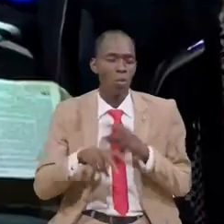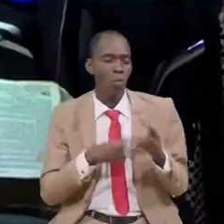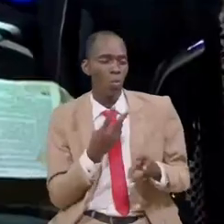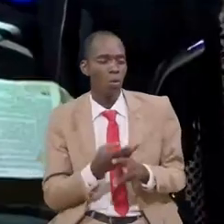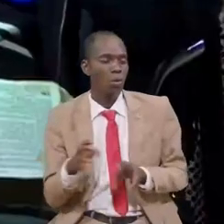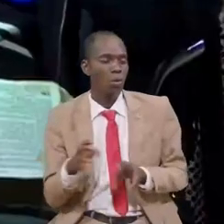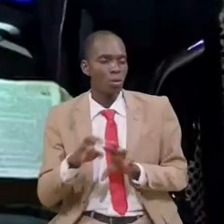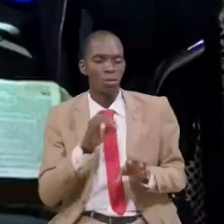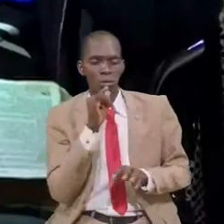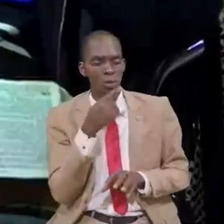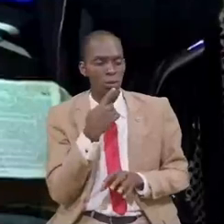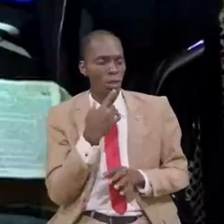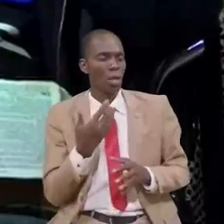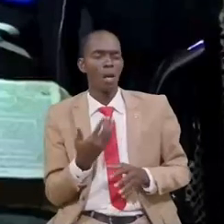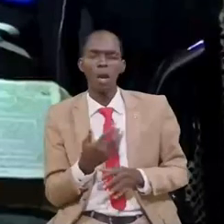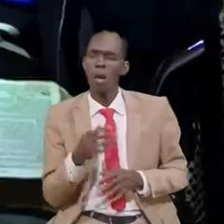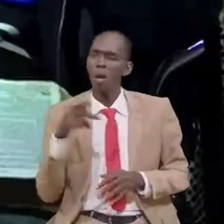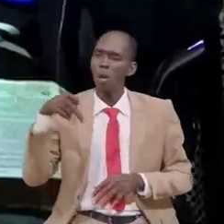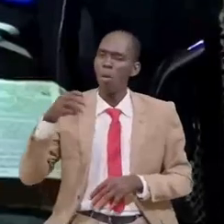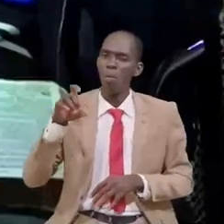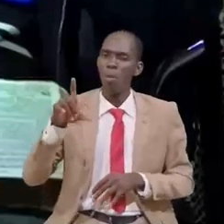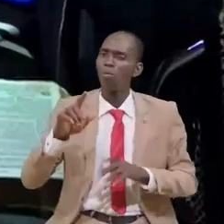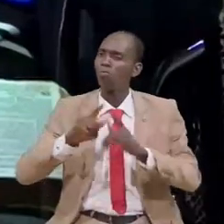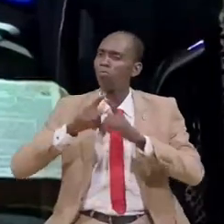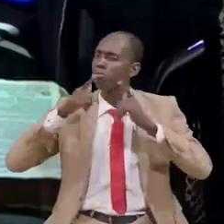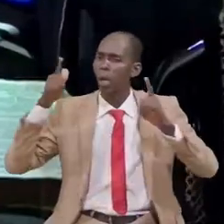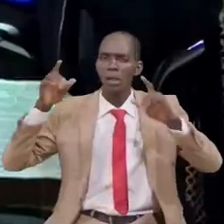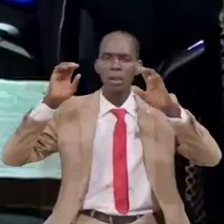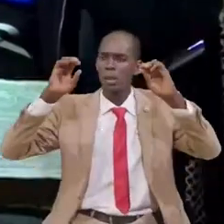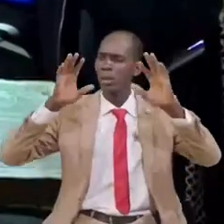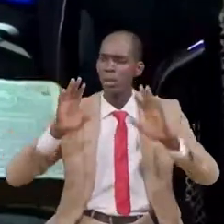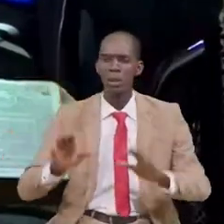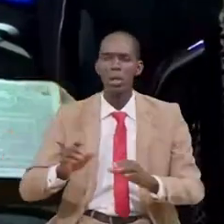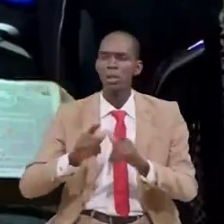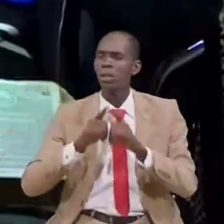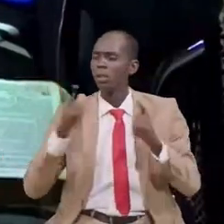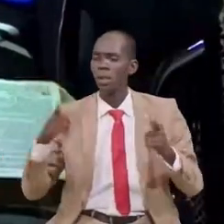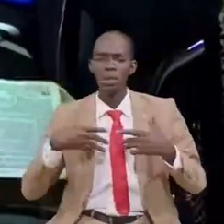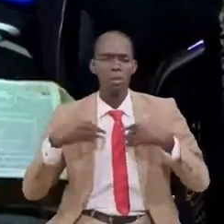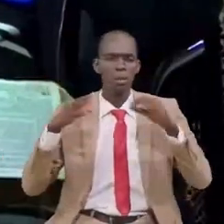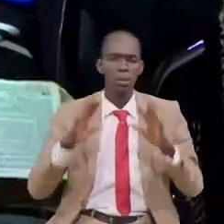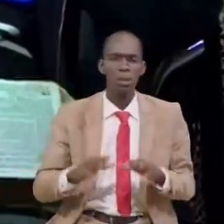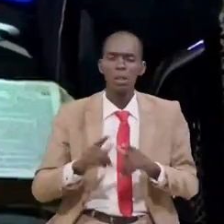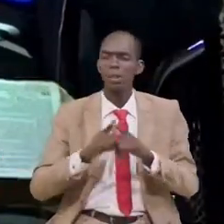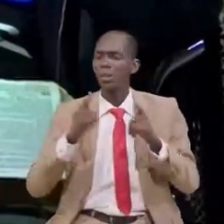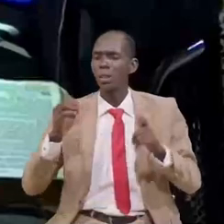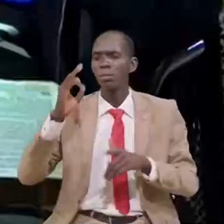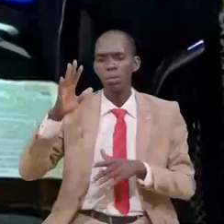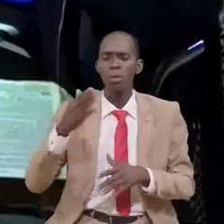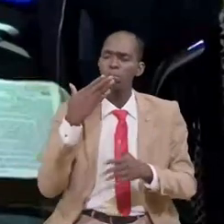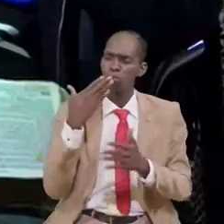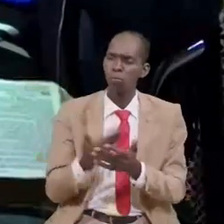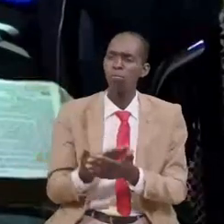puissance de Dieu qu'il détient. L'homme là est un grand apôtre, mais nous sommes guéris. Ça, c'est la chose finale.